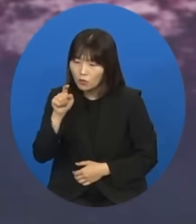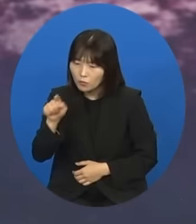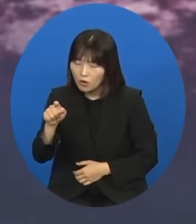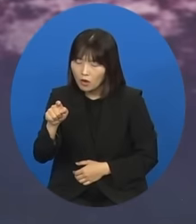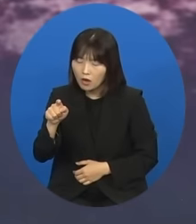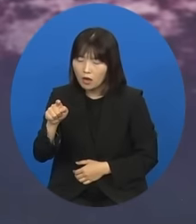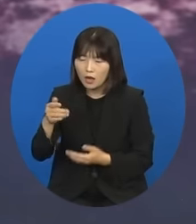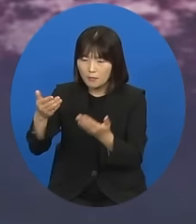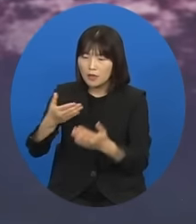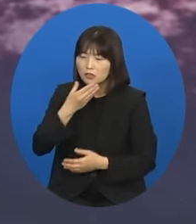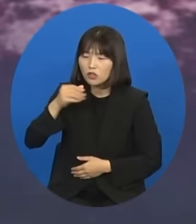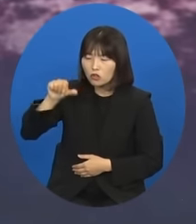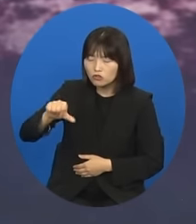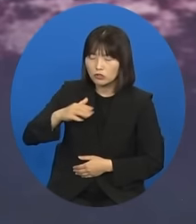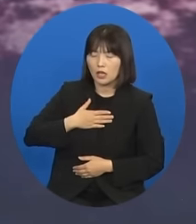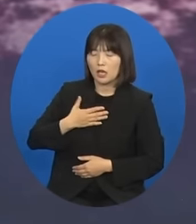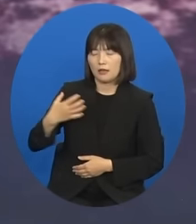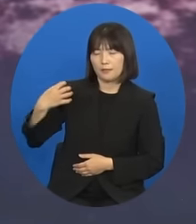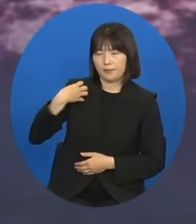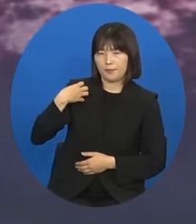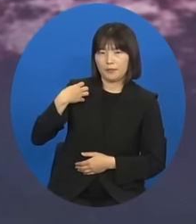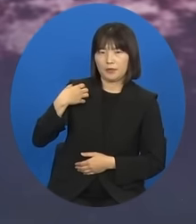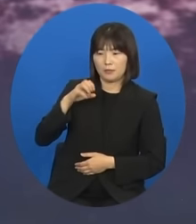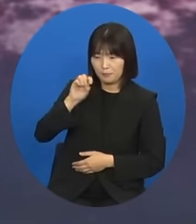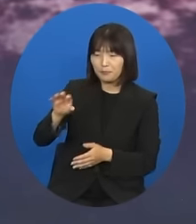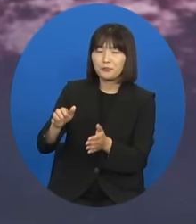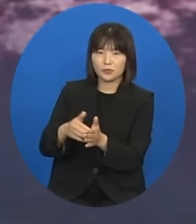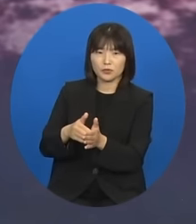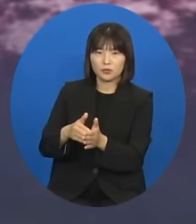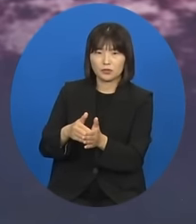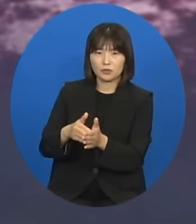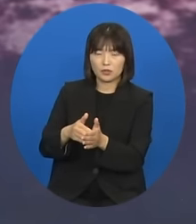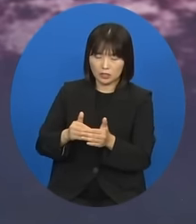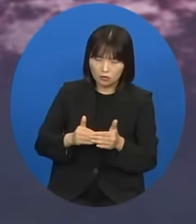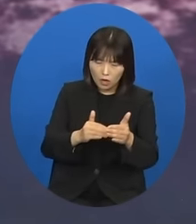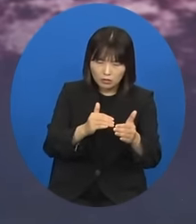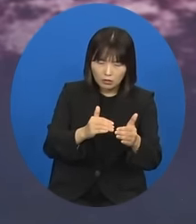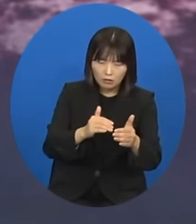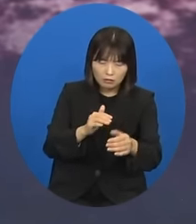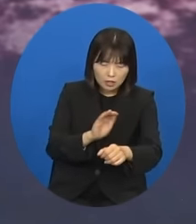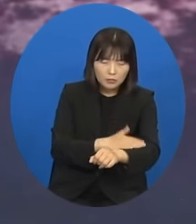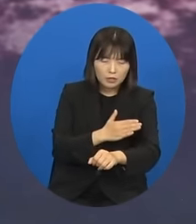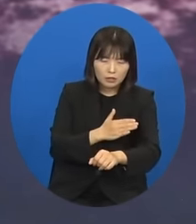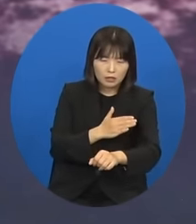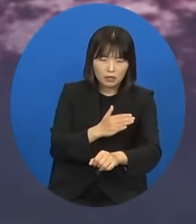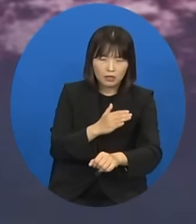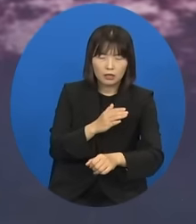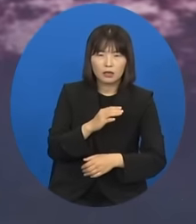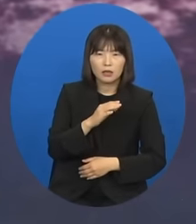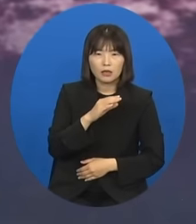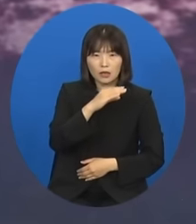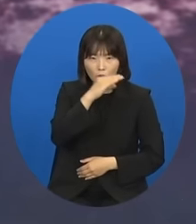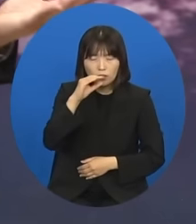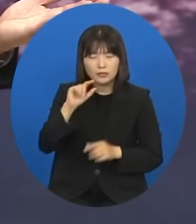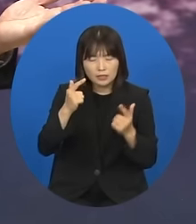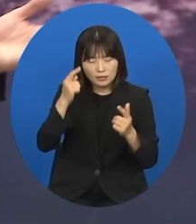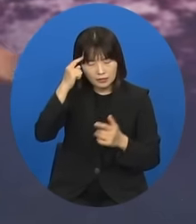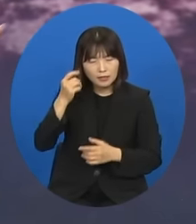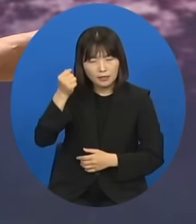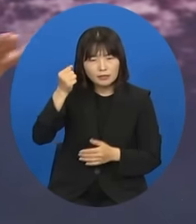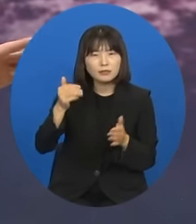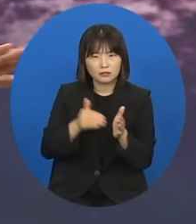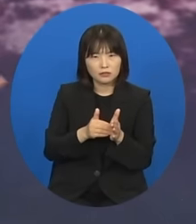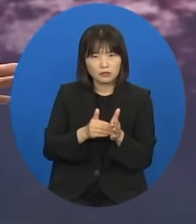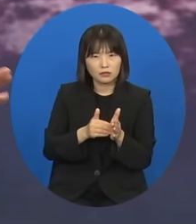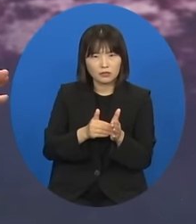겠다라고 한 거예요 이게 옳지 않다는 걸 그녀는 알았지만 그러나 이렇게 해야 될 것만 같은 거예요 그러면 빼앗길 것만